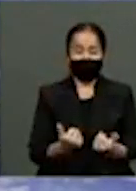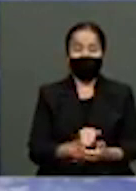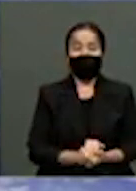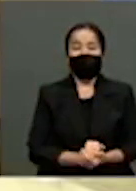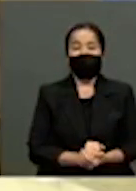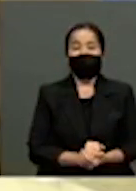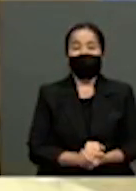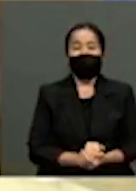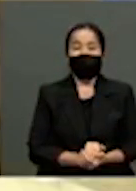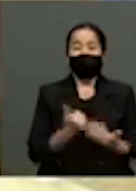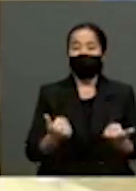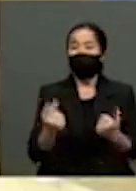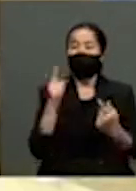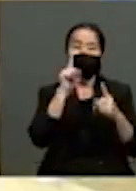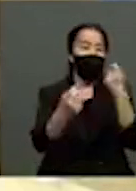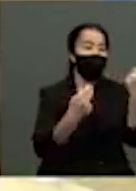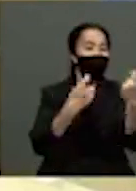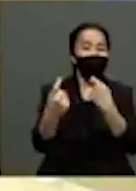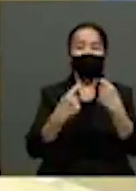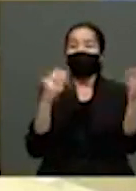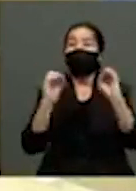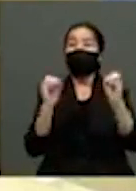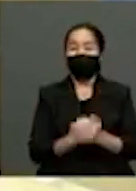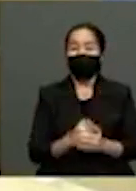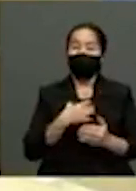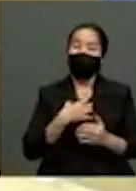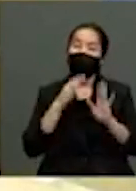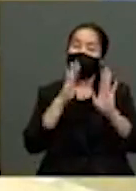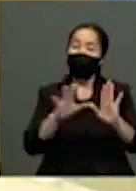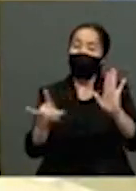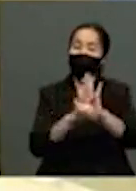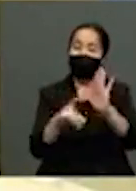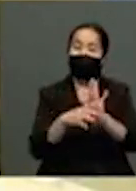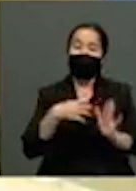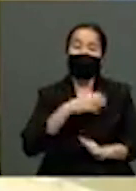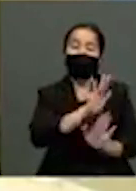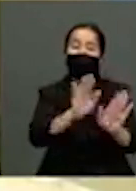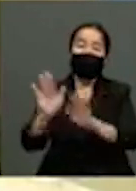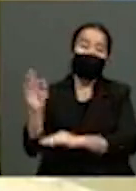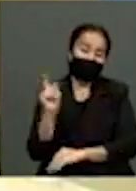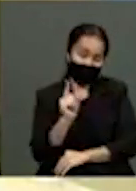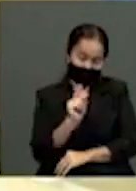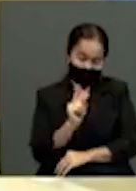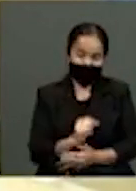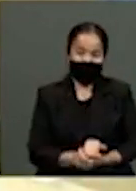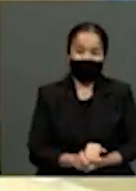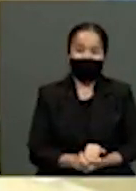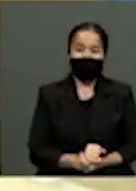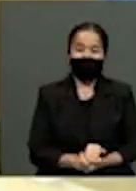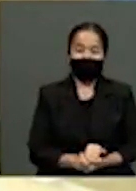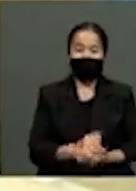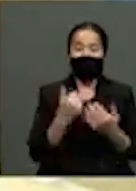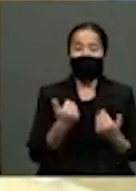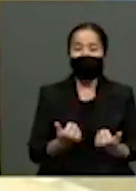ครับ ค่ะวันนี้ไม่มีประเด็นคำถามค่ะคุณหมอมีฝากทิ้งท้ายเพิ่มเติมให้กับประชาชนที่ติดตามการแถลงข่าวยังไงบ้างคะ ครับ